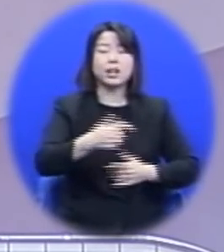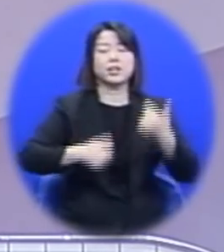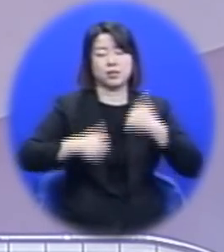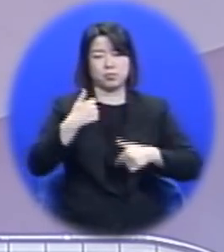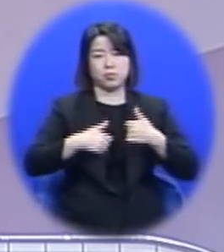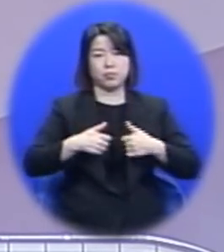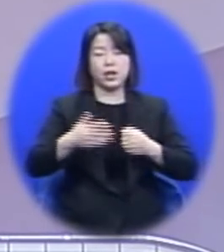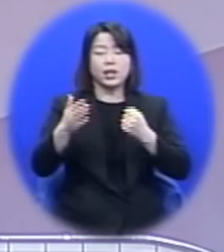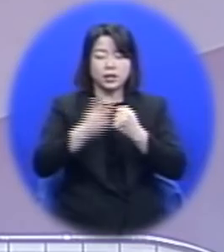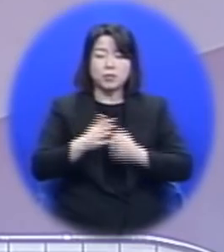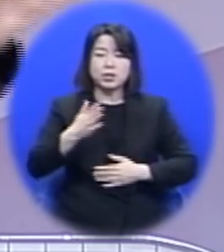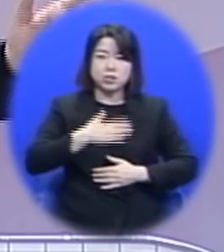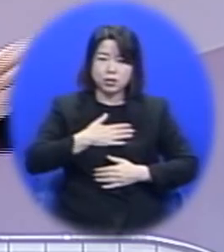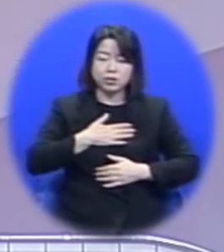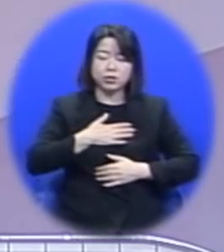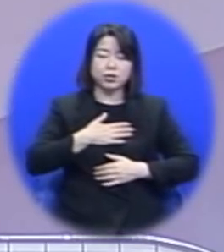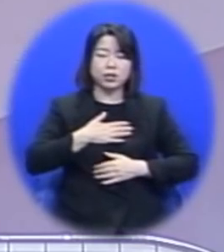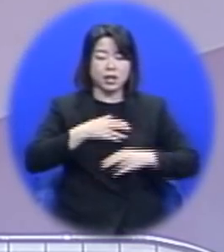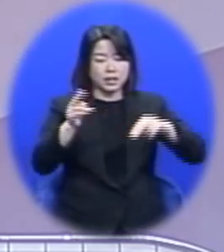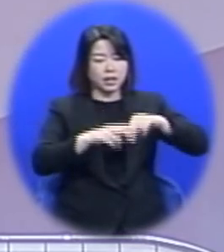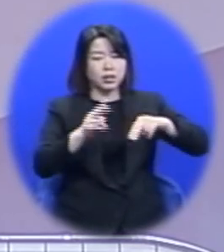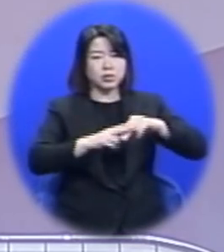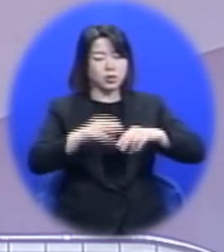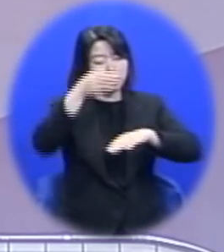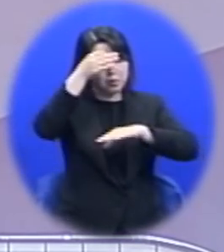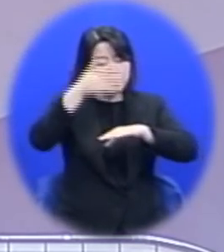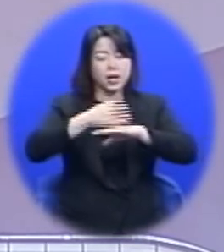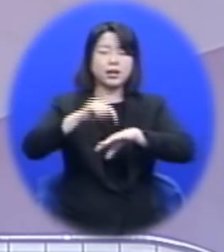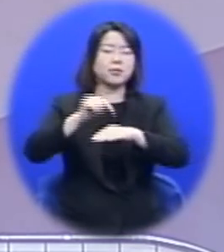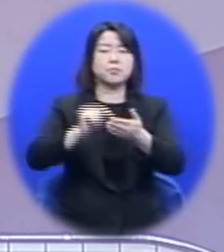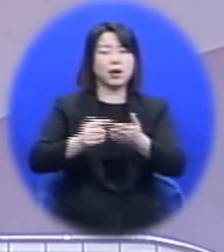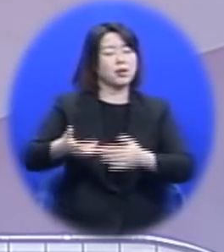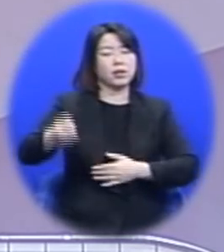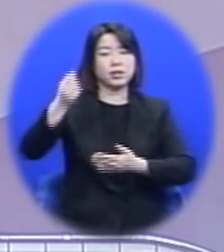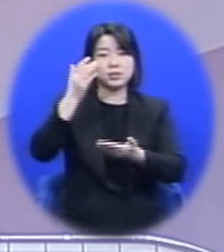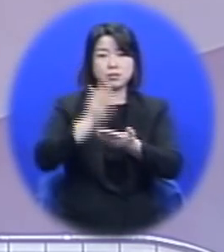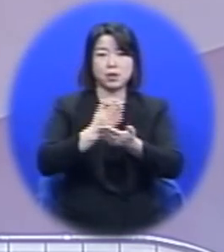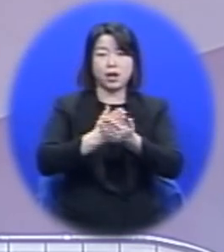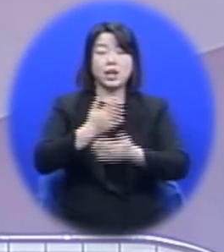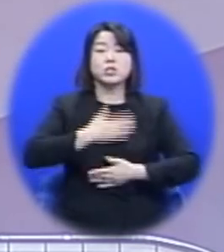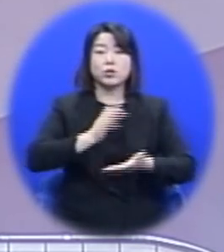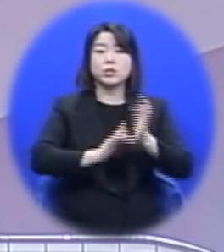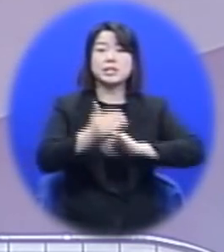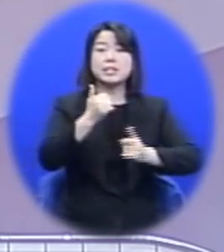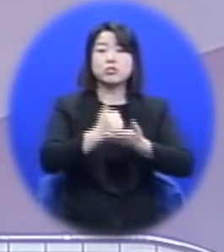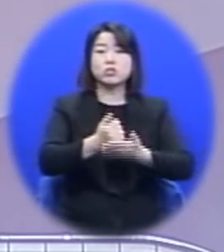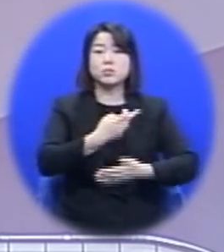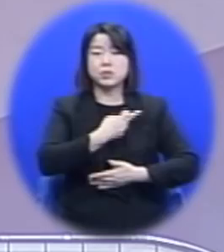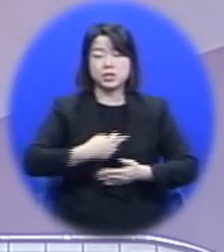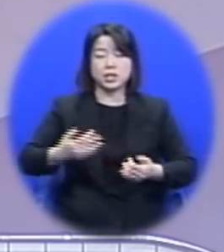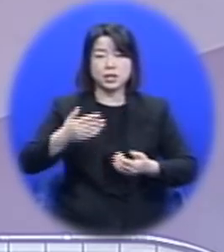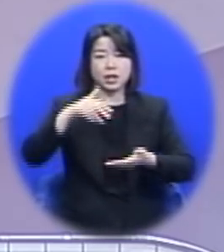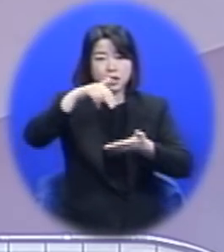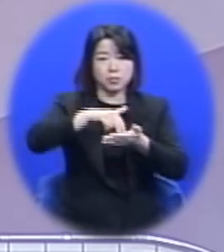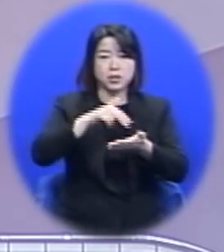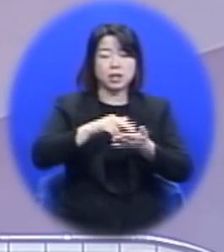그러므로 저를 때려서 미안하게 생각하지 마십시오. 저는 예수님의 제자로서 너무